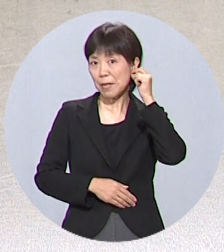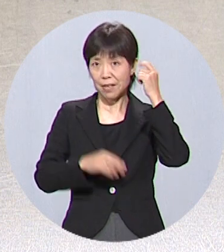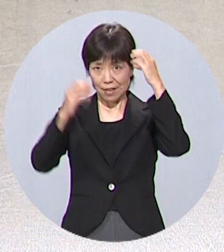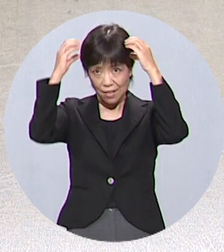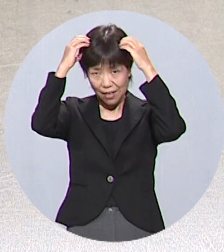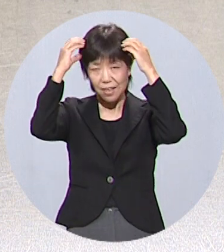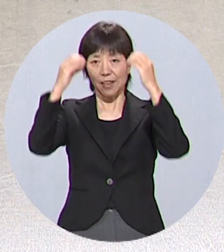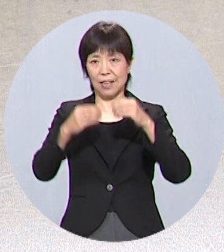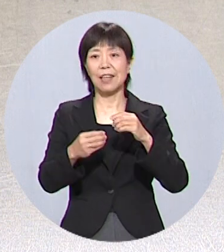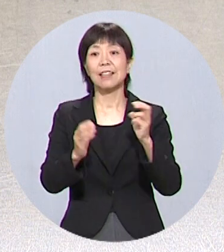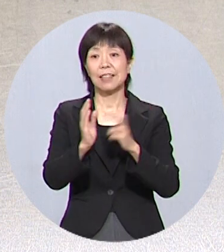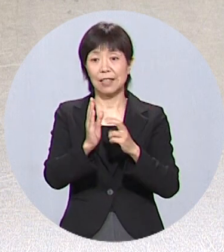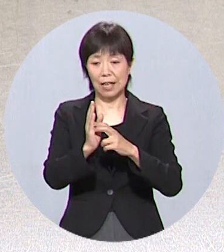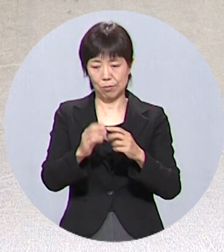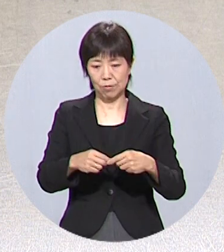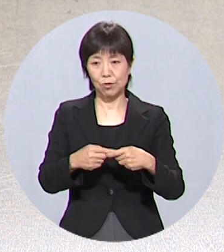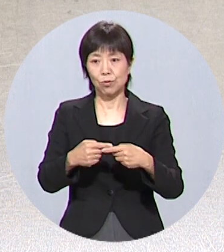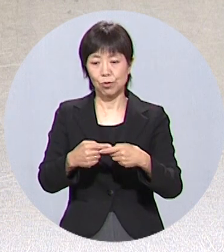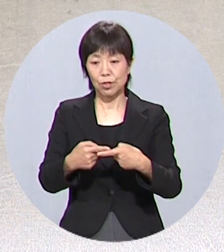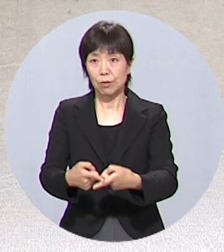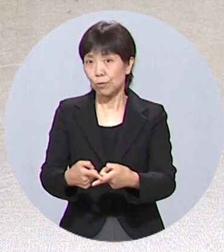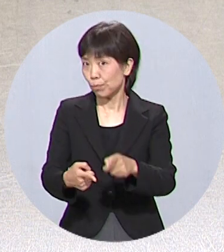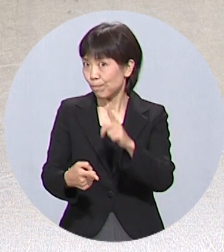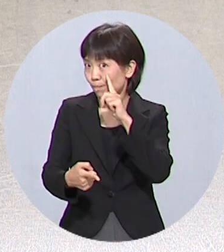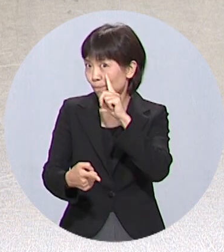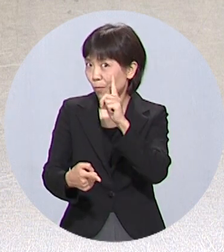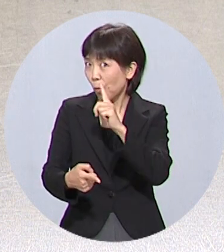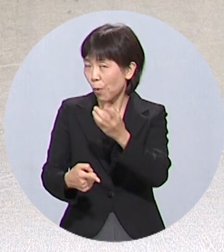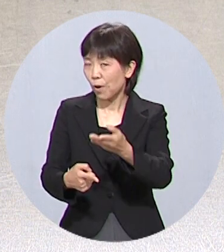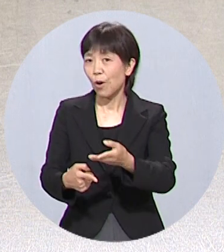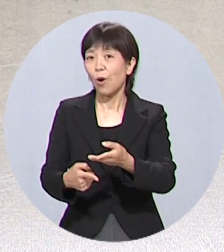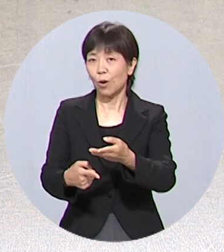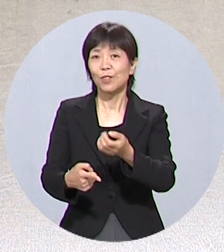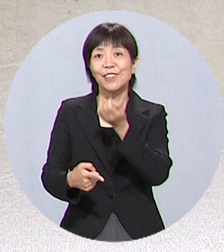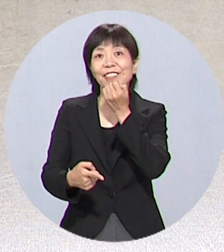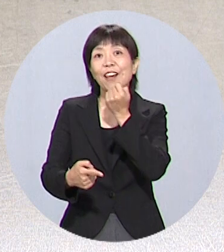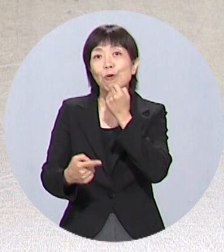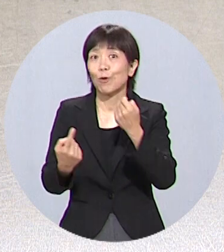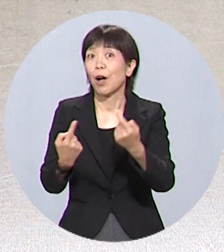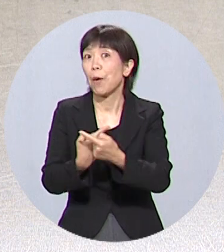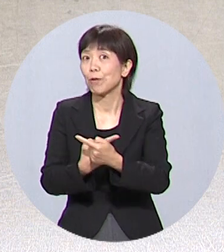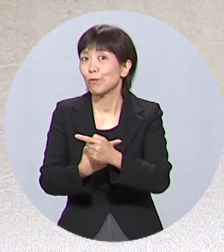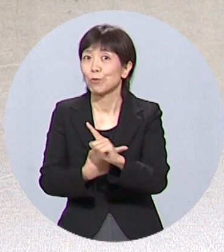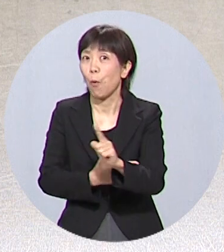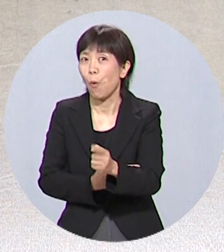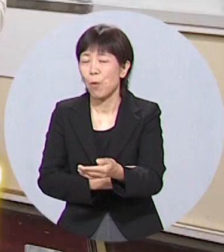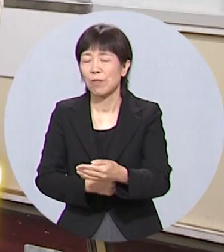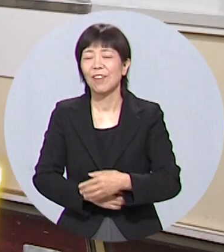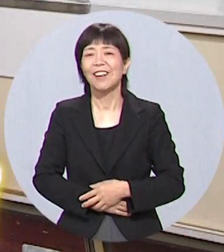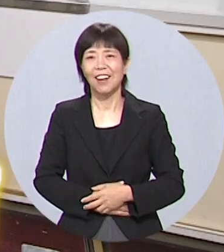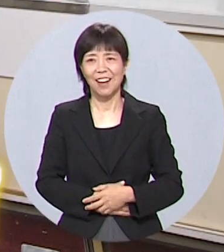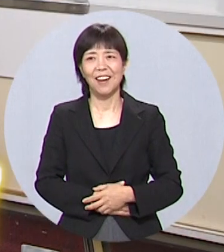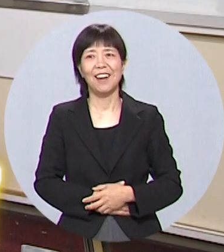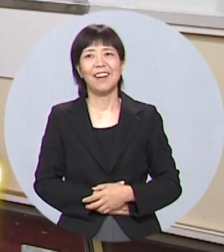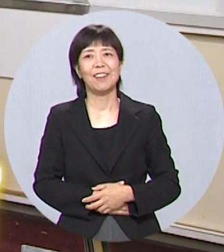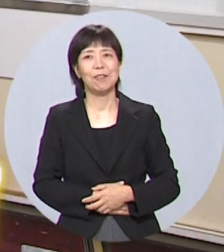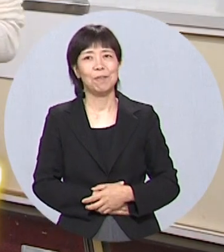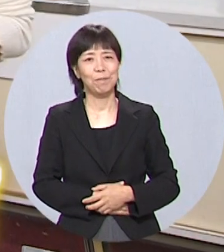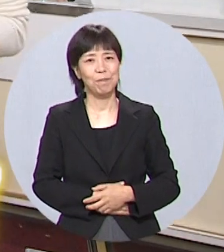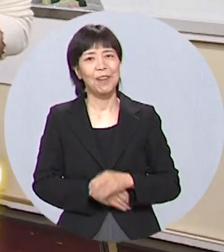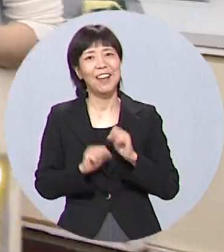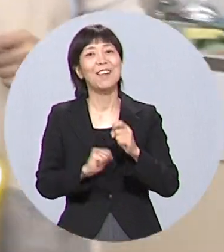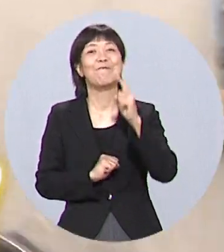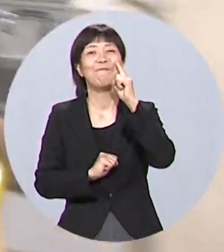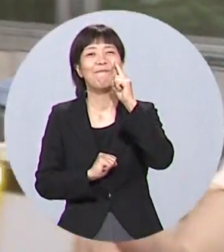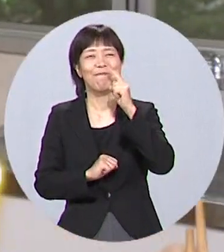を鉄焙煎してみますか。 鉄焙煎、はい、 そうするとそこが茶色く、 すごい、望月さんの目が輝き